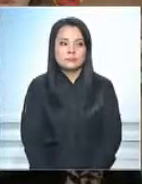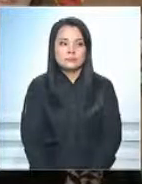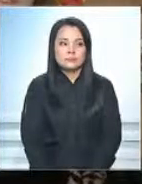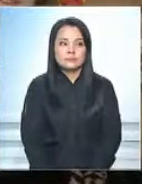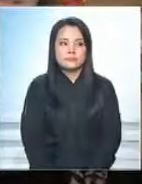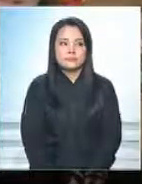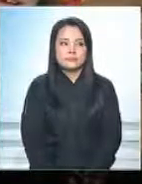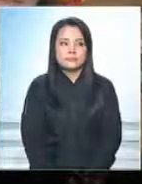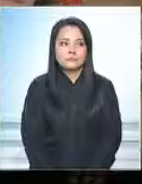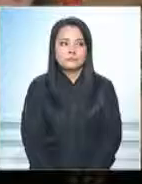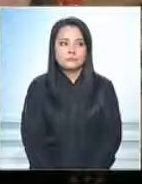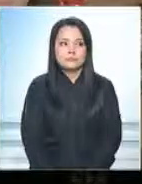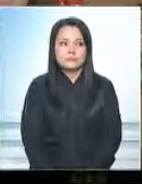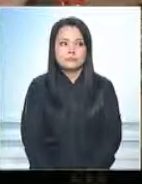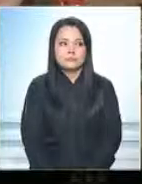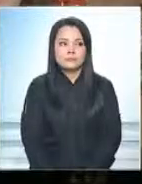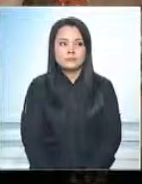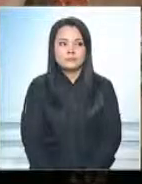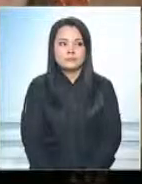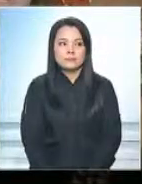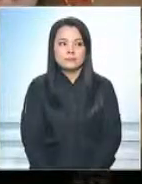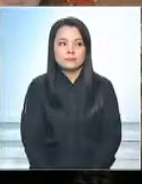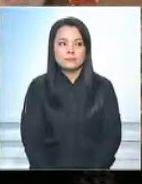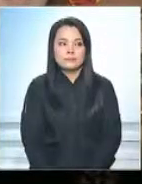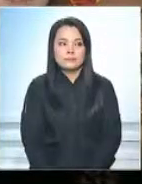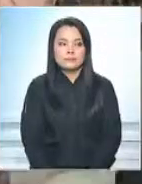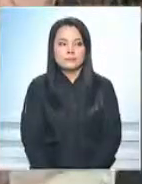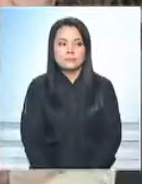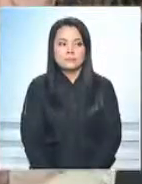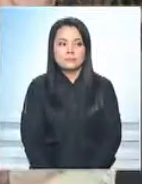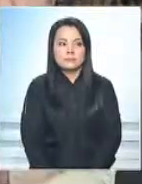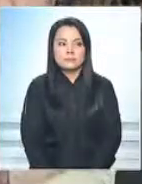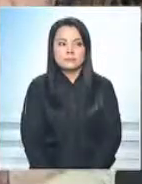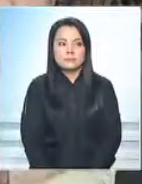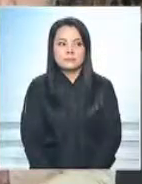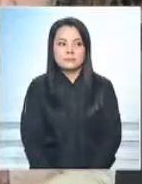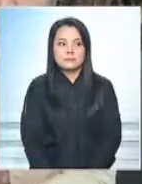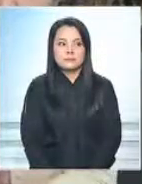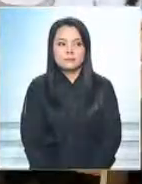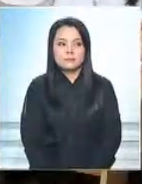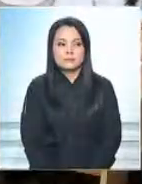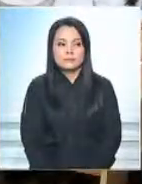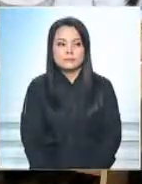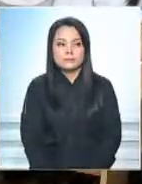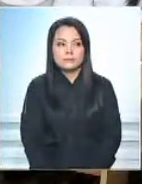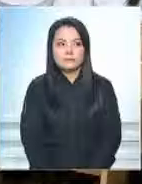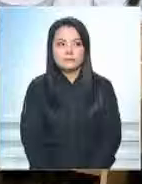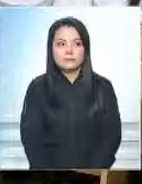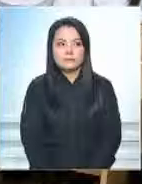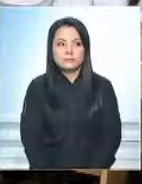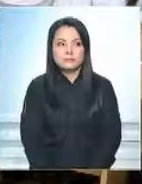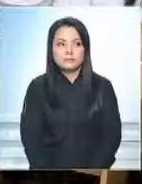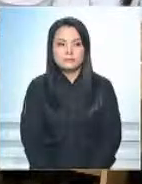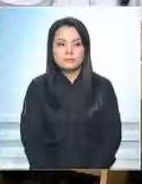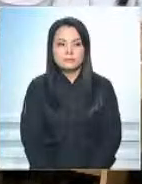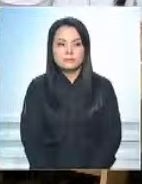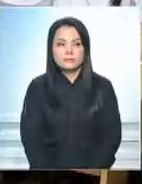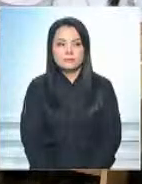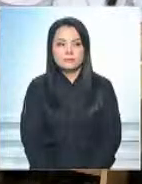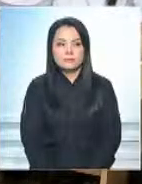өзге пәндердің барлығы ағылшын тілінде өтеді. Нәтижесінде қазір мұндағы оқушылардың дені өзара ағылшын тілінде еркін сөйлесе